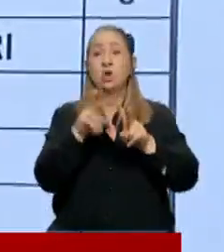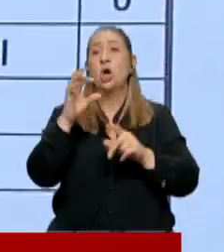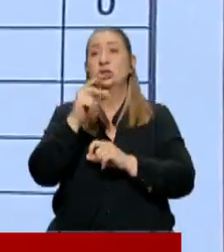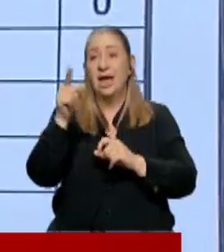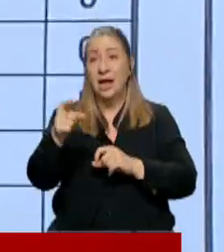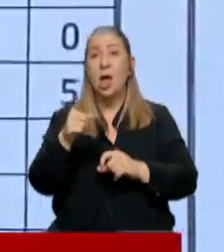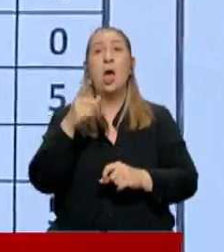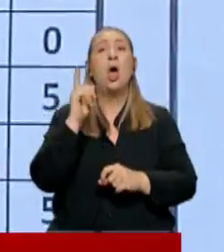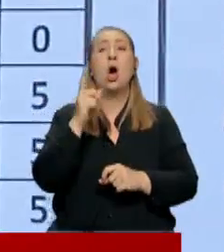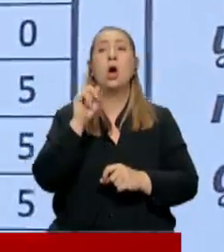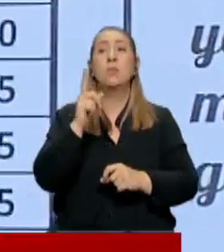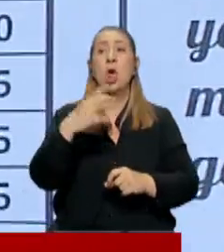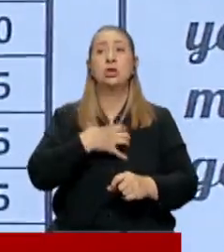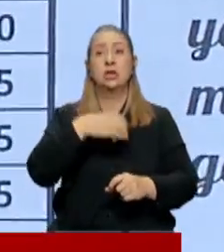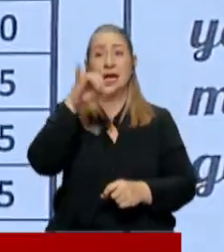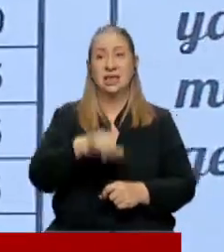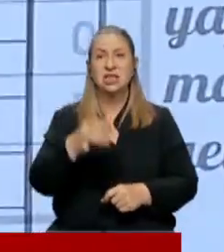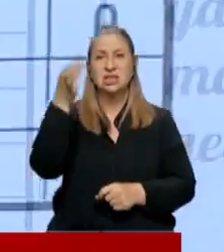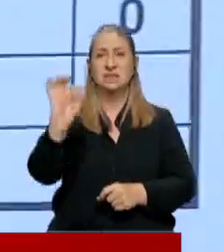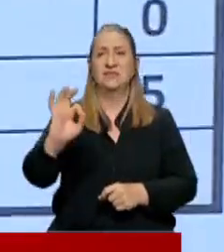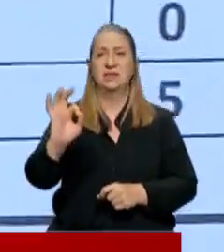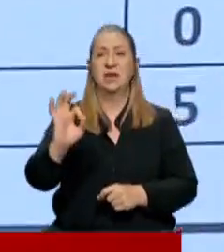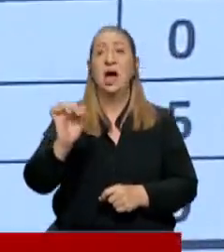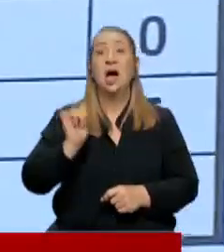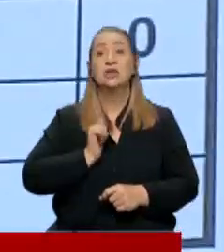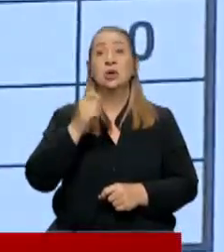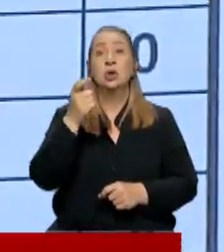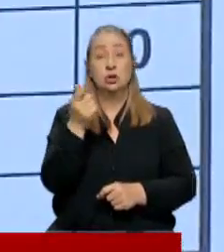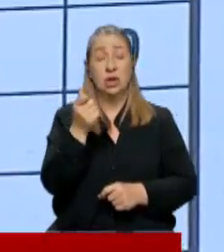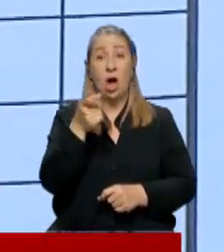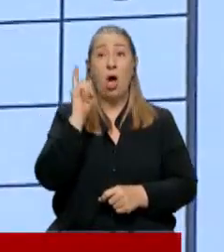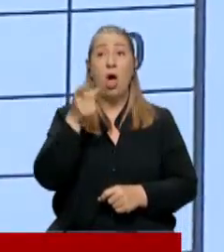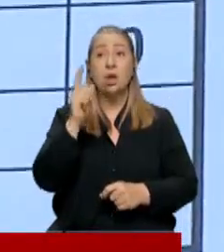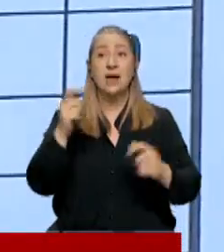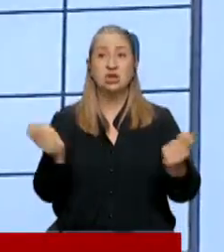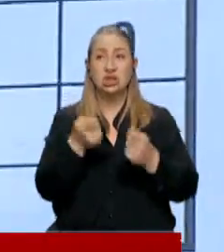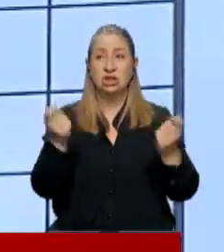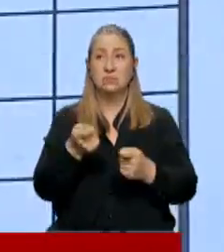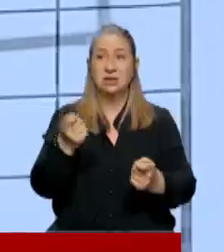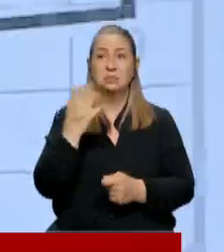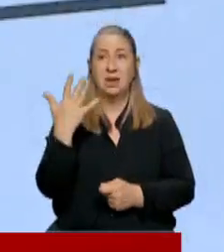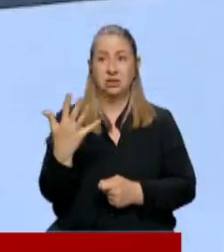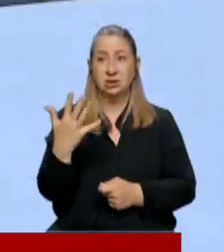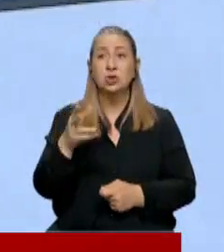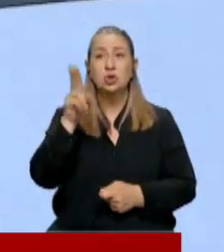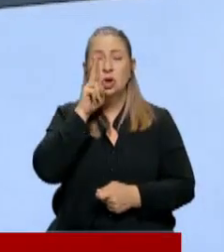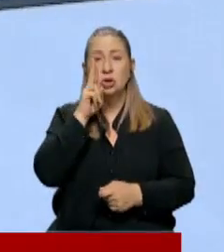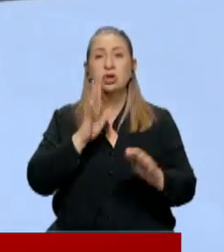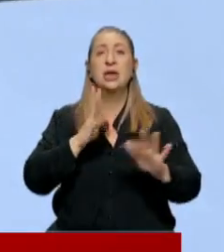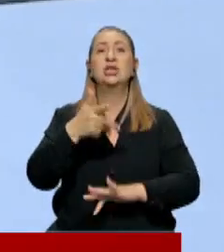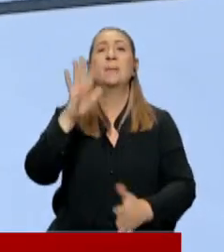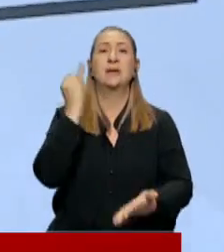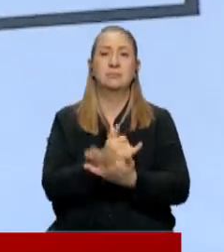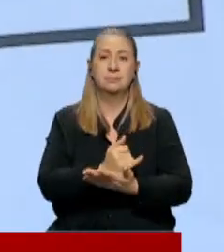Özer. Öğretmenin özlük hakları 0. Asgari ücretle öğretmeni çalıştırma 5. Sonuç